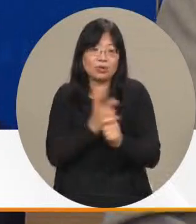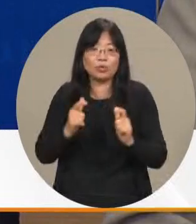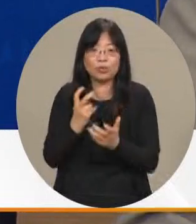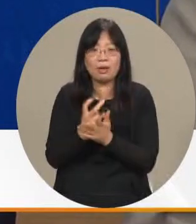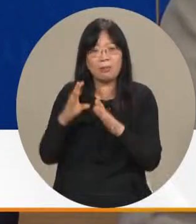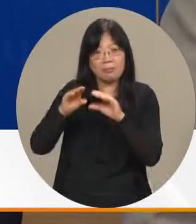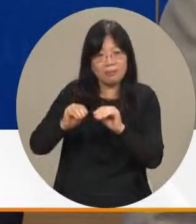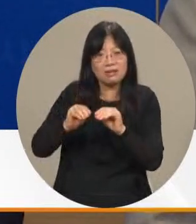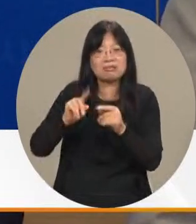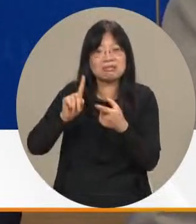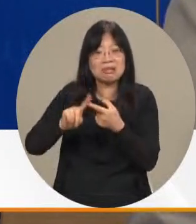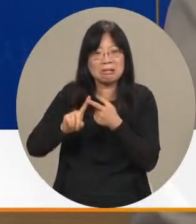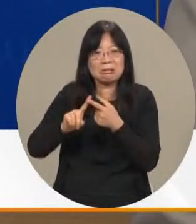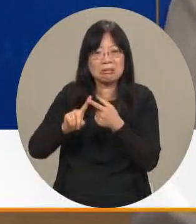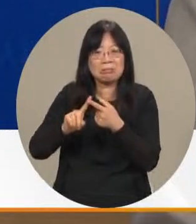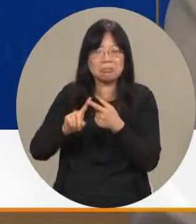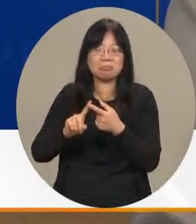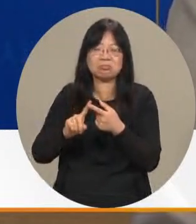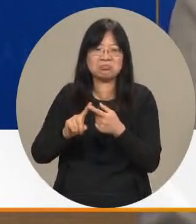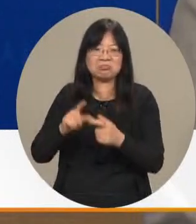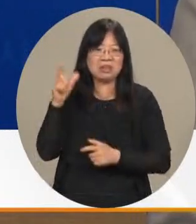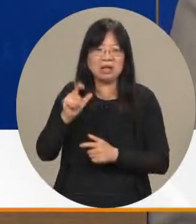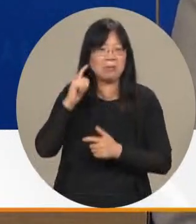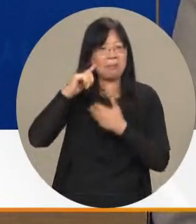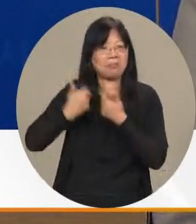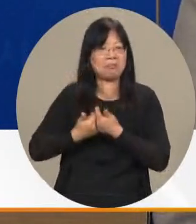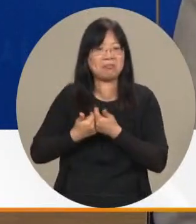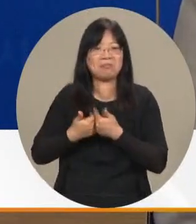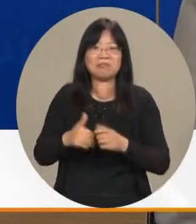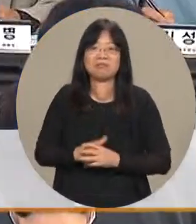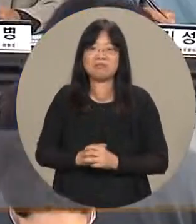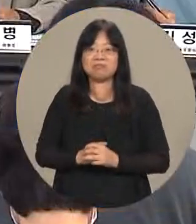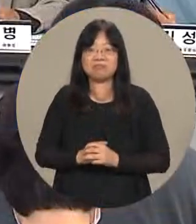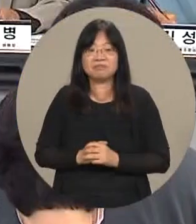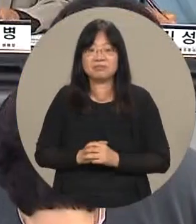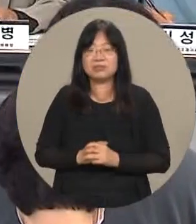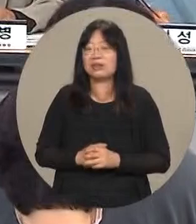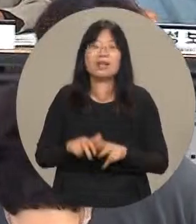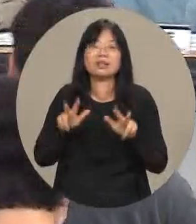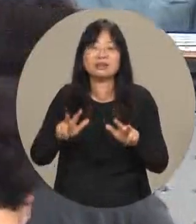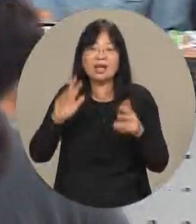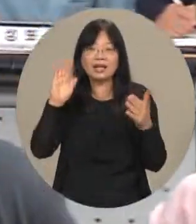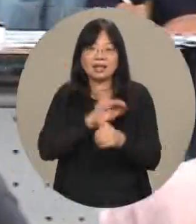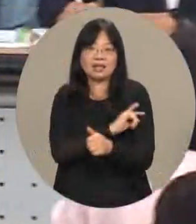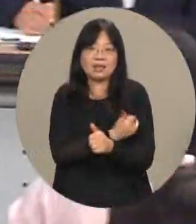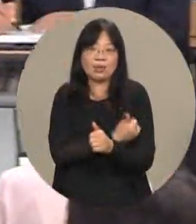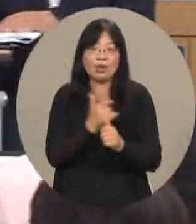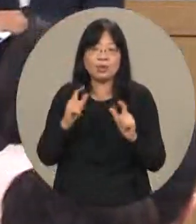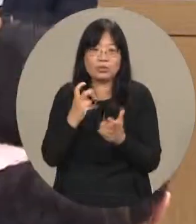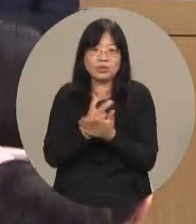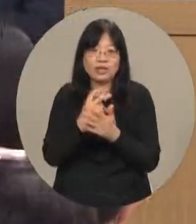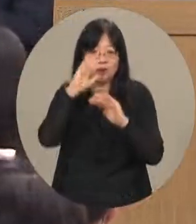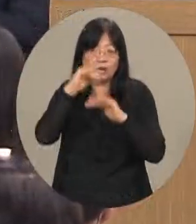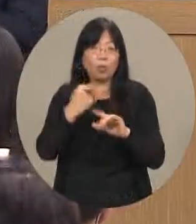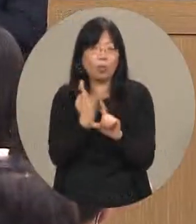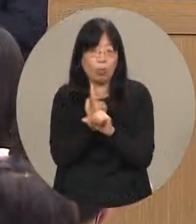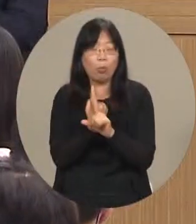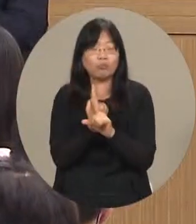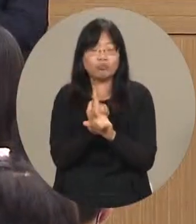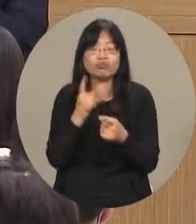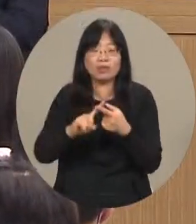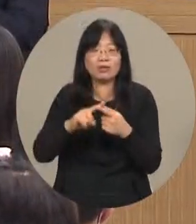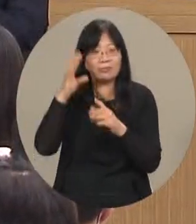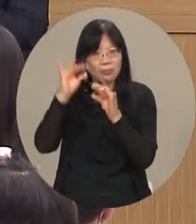절에 폐지에 대해서는 단호하게 반대를 합니다 지금의 학생 인권 조례를 보완할 필요는 있다고